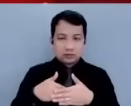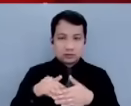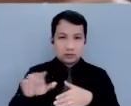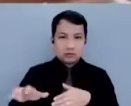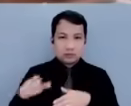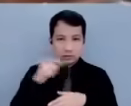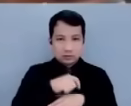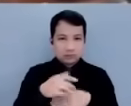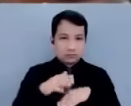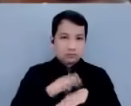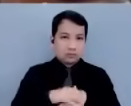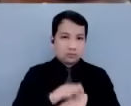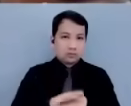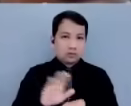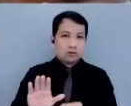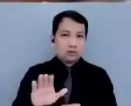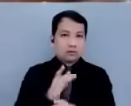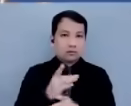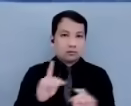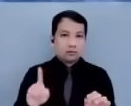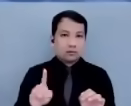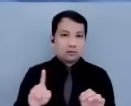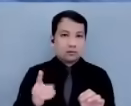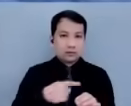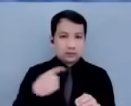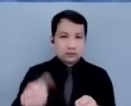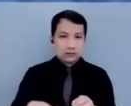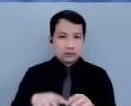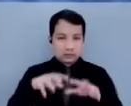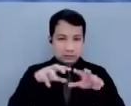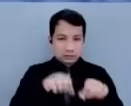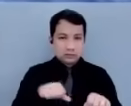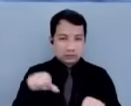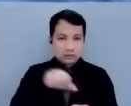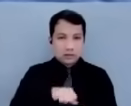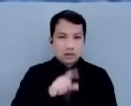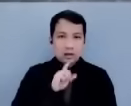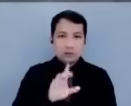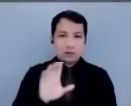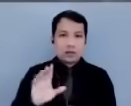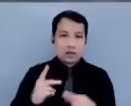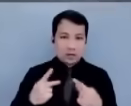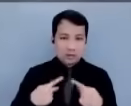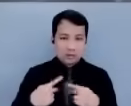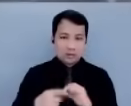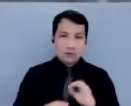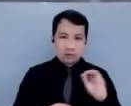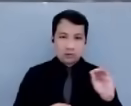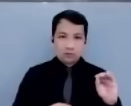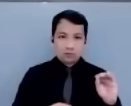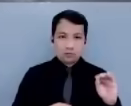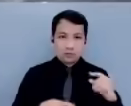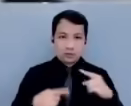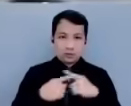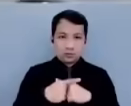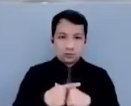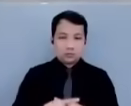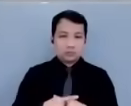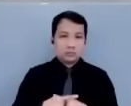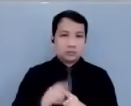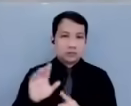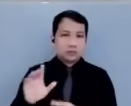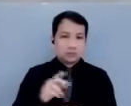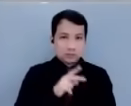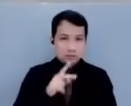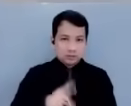Taiwan, huwag magtangka ang China na manakop. Bukod dyan, meron ding sariling tensyon ang Pilipinas at China. Kung